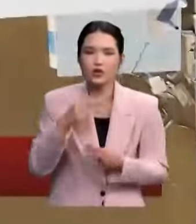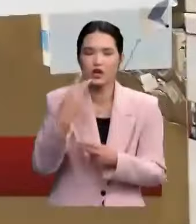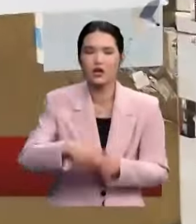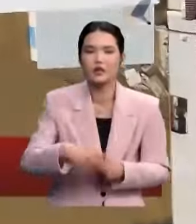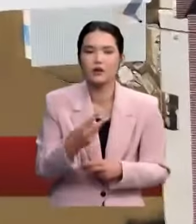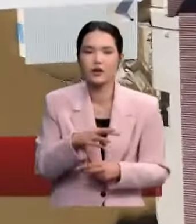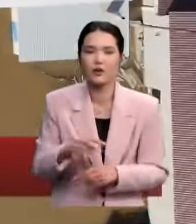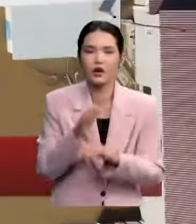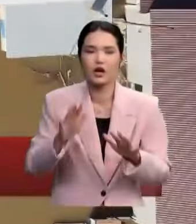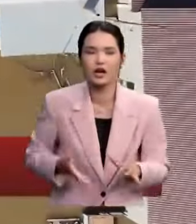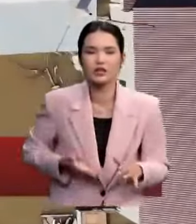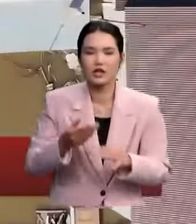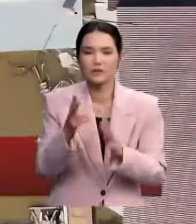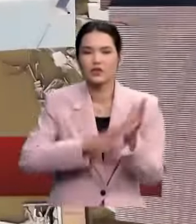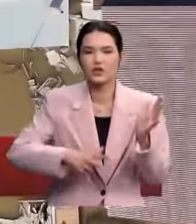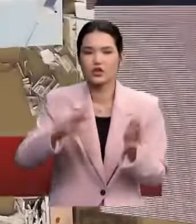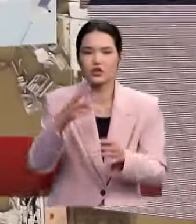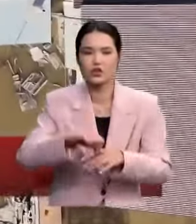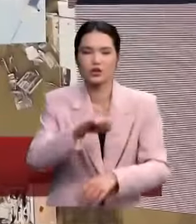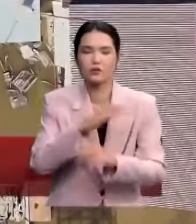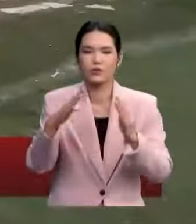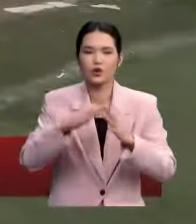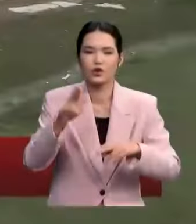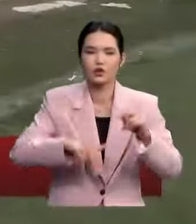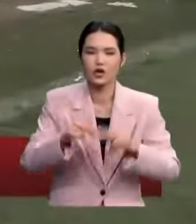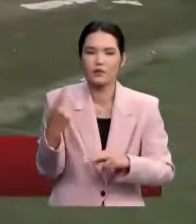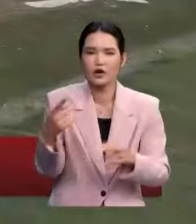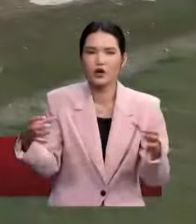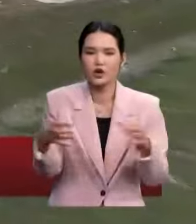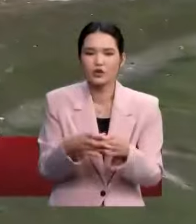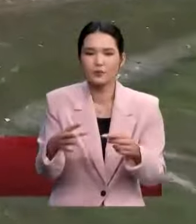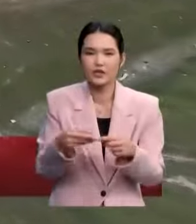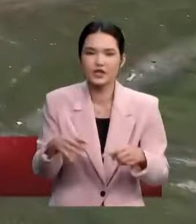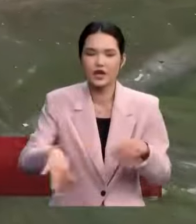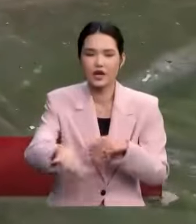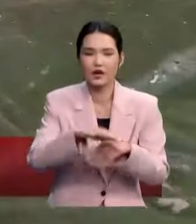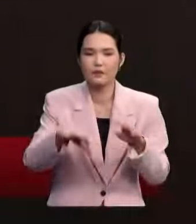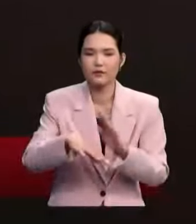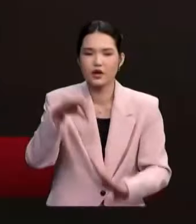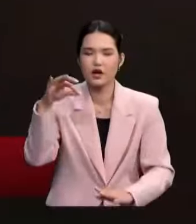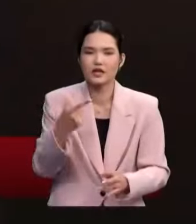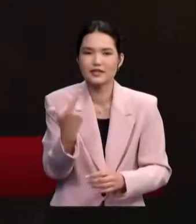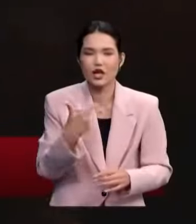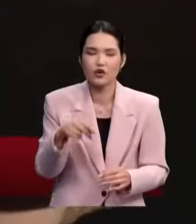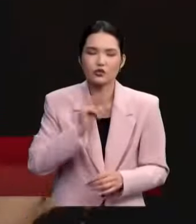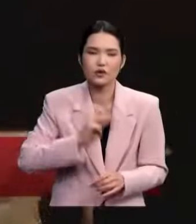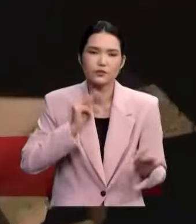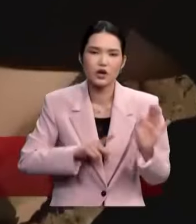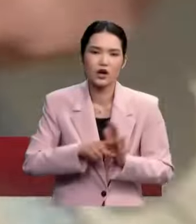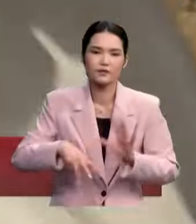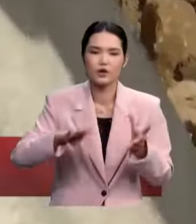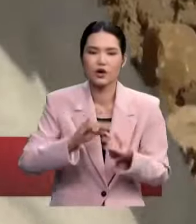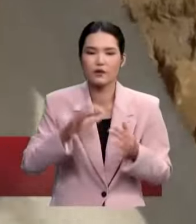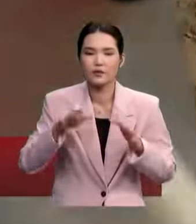миллионнан аспайтын аумағы 80 шаршы метр үй салынады. Барлығына бір типте жер таңдалған, геологиялық жұмыстар жүргізілді. Жалпы облыста